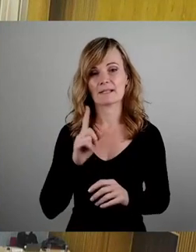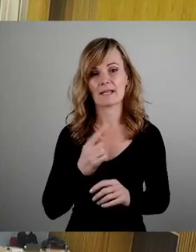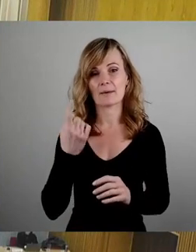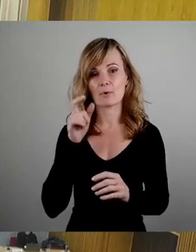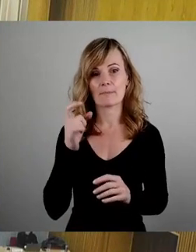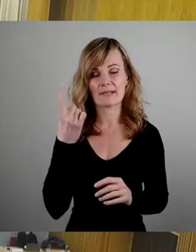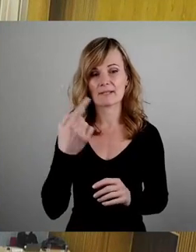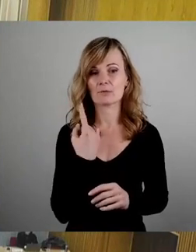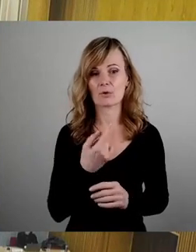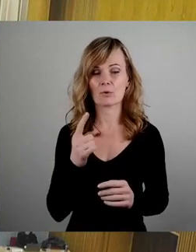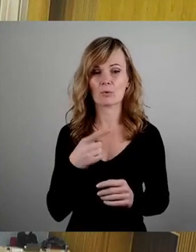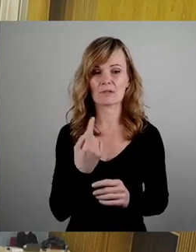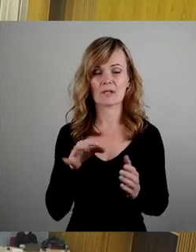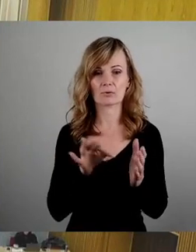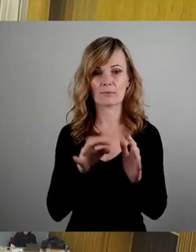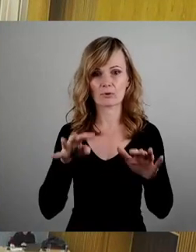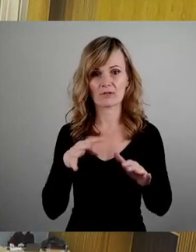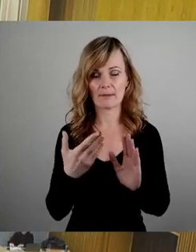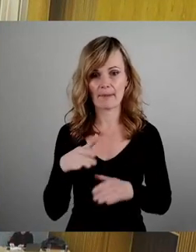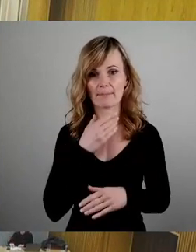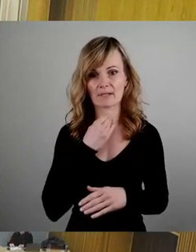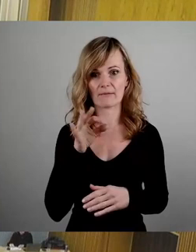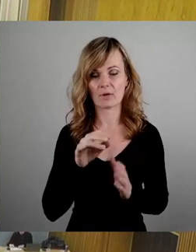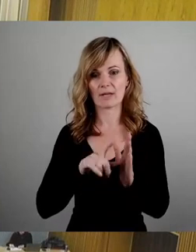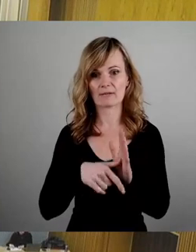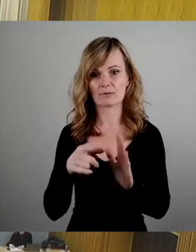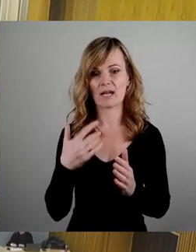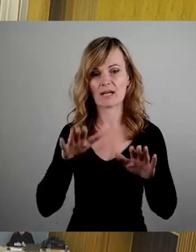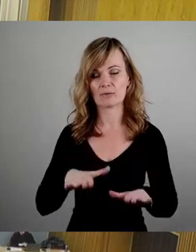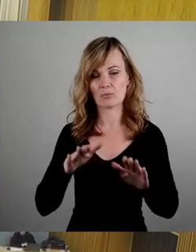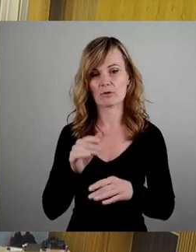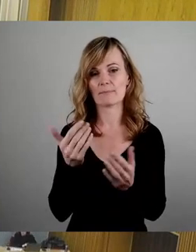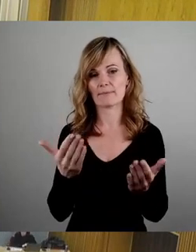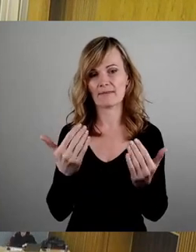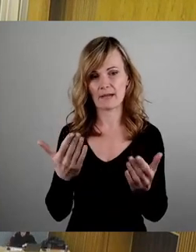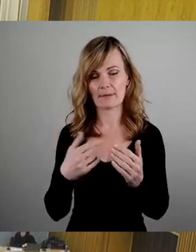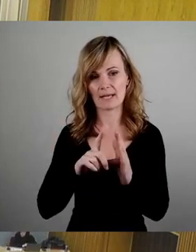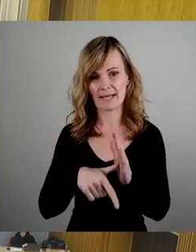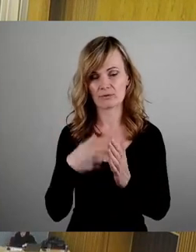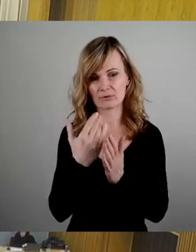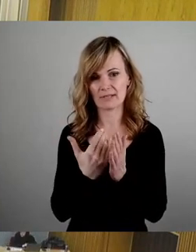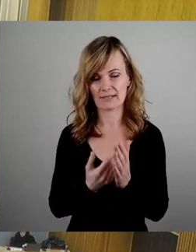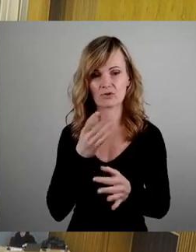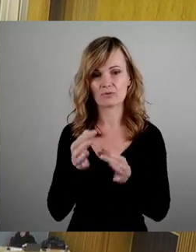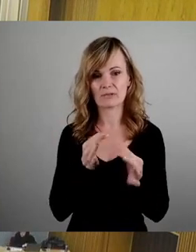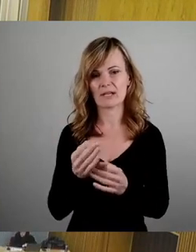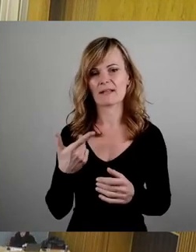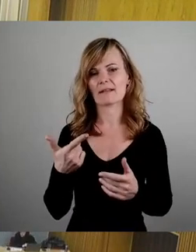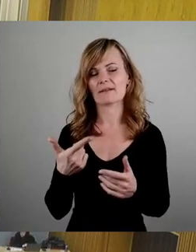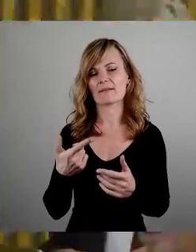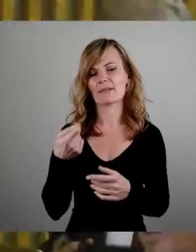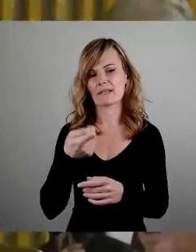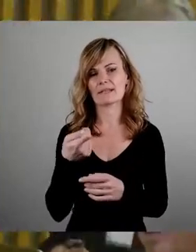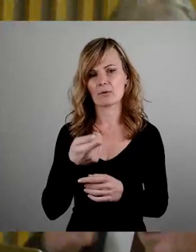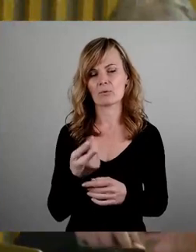Top 19 die Mehrbedarfe für Leistungen nach dem Asylbewerberleistungsgesetz auf der Tagesordnung. Insbesondere die Finanzierung der